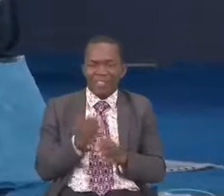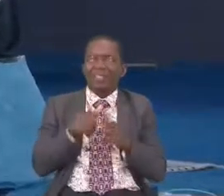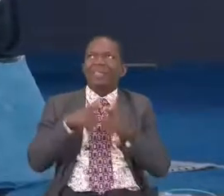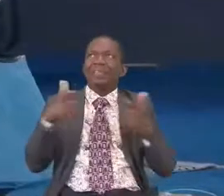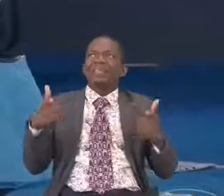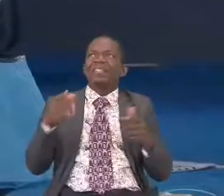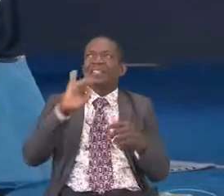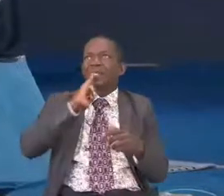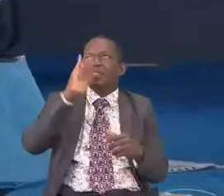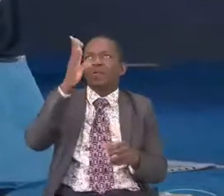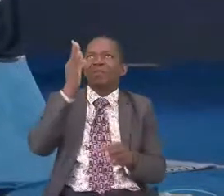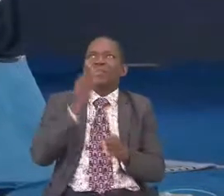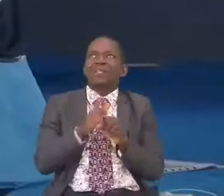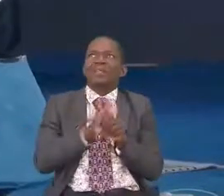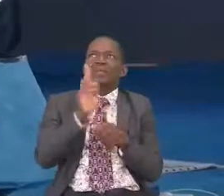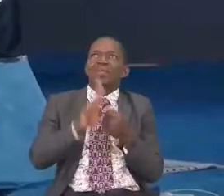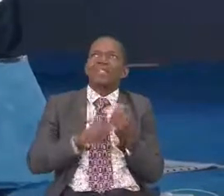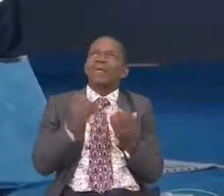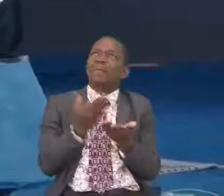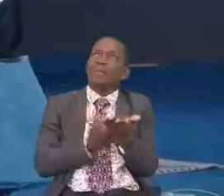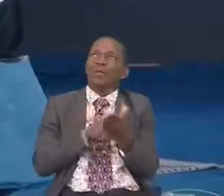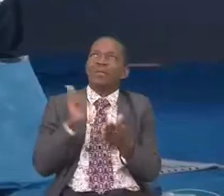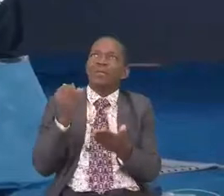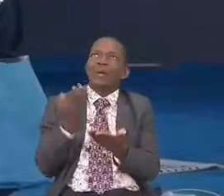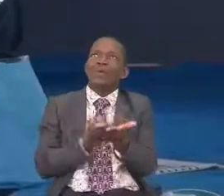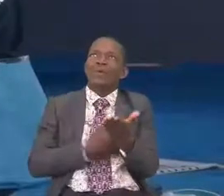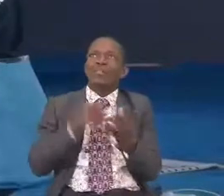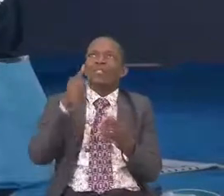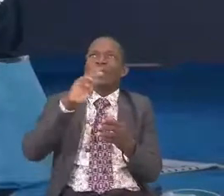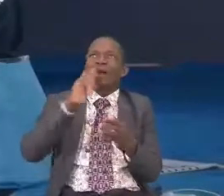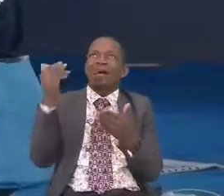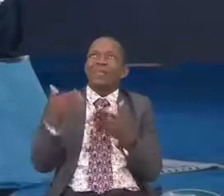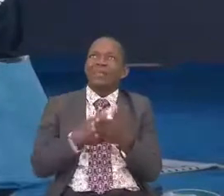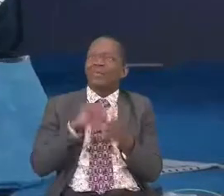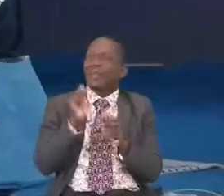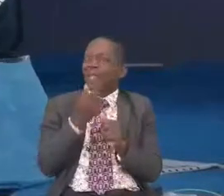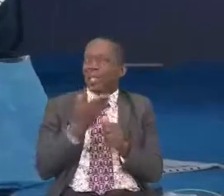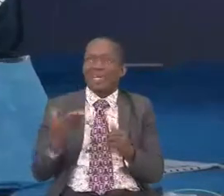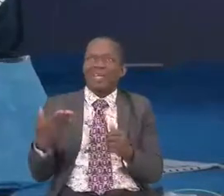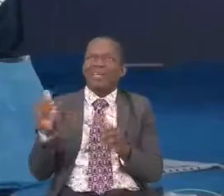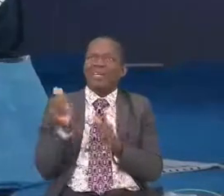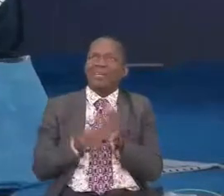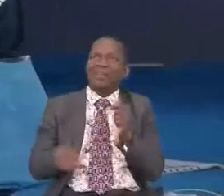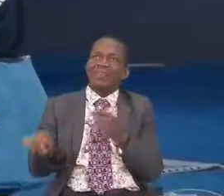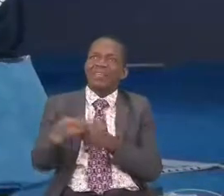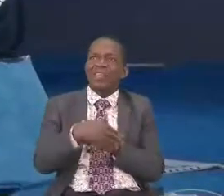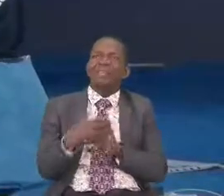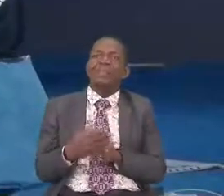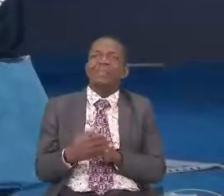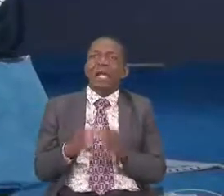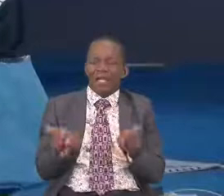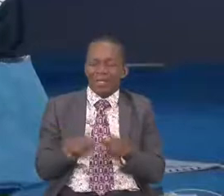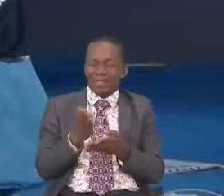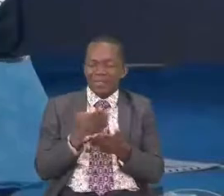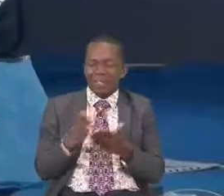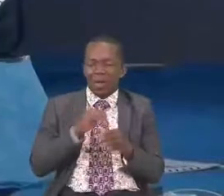Chaque matin, elle se renouvelle chaque jour. Et tu chantes au Seigneur tout tes murailles de Jéricho tomberont au nom